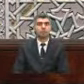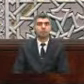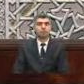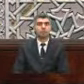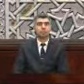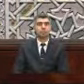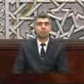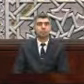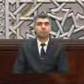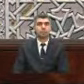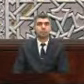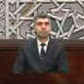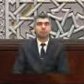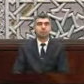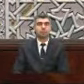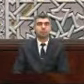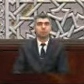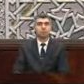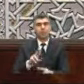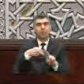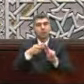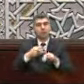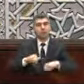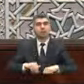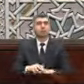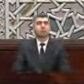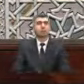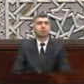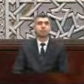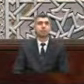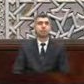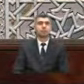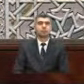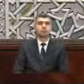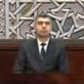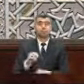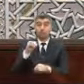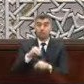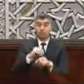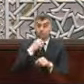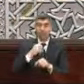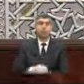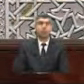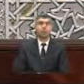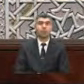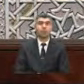تعقيب إضافي؟ إذن سيد الوزير لكم الكلمة. سنة أخرى كنعاود نقول